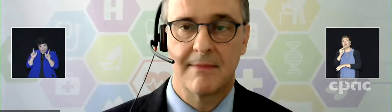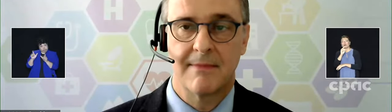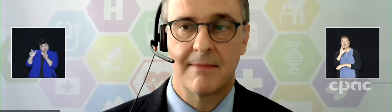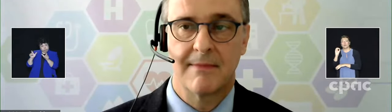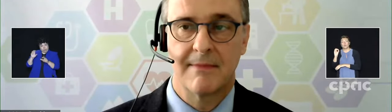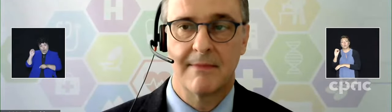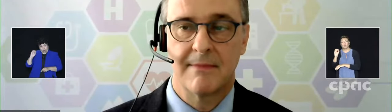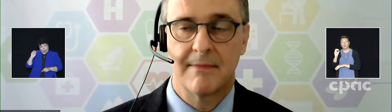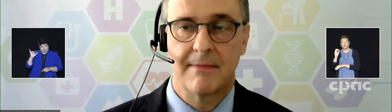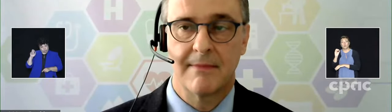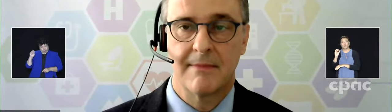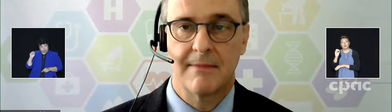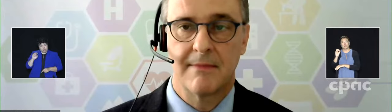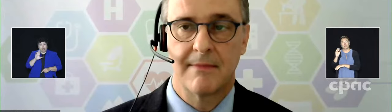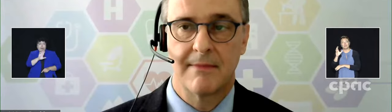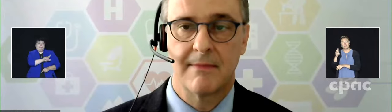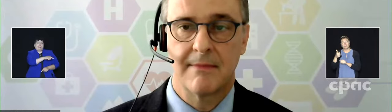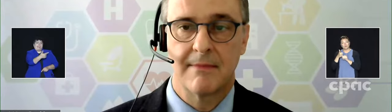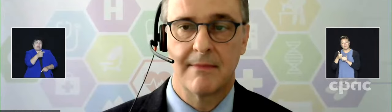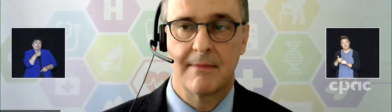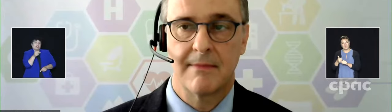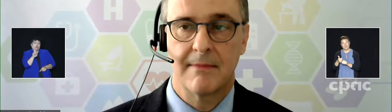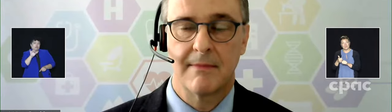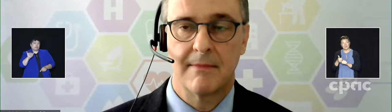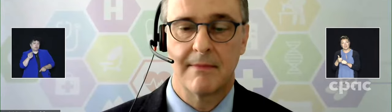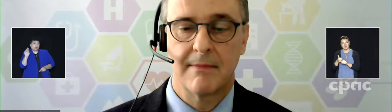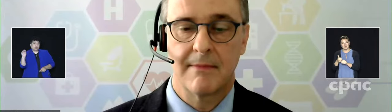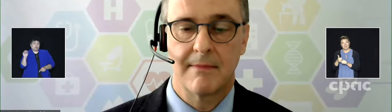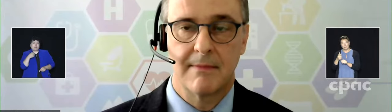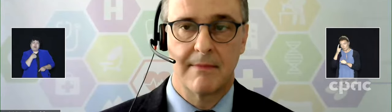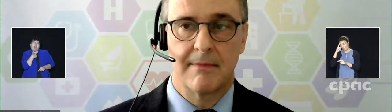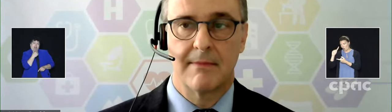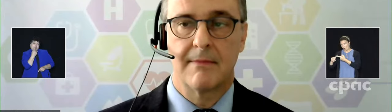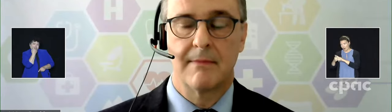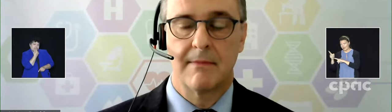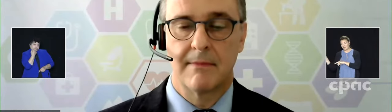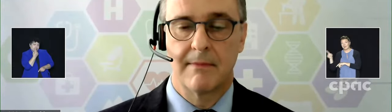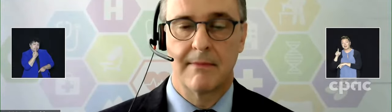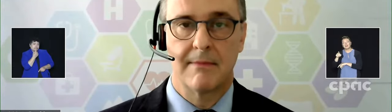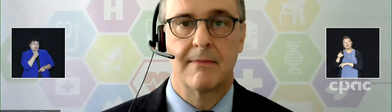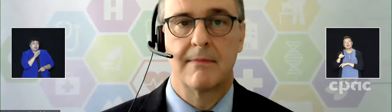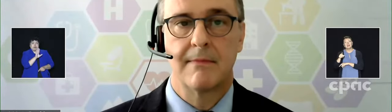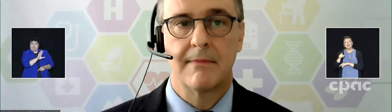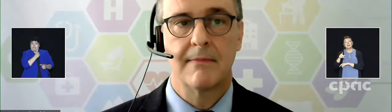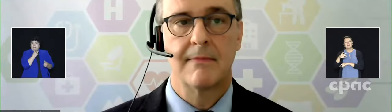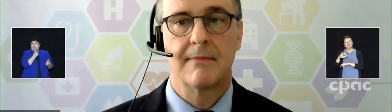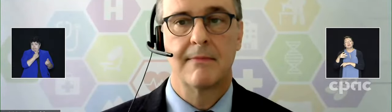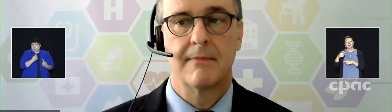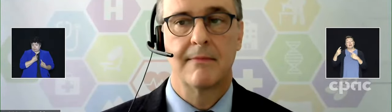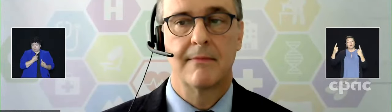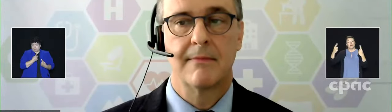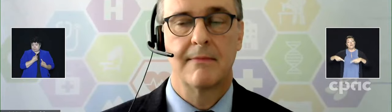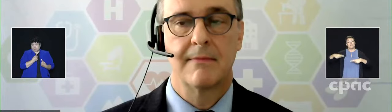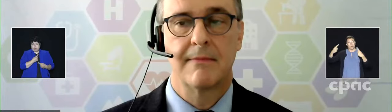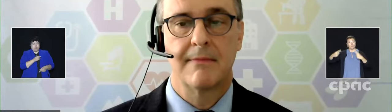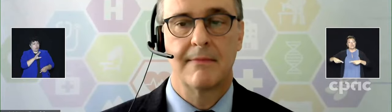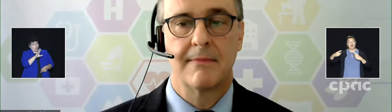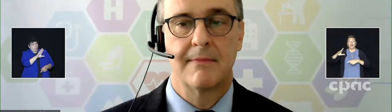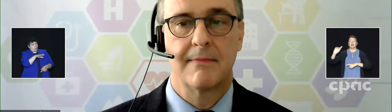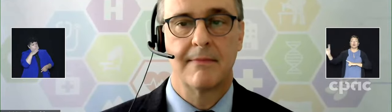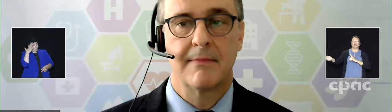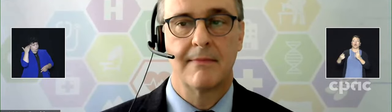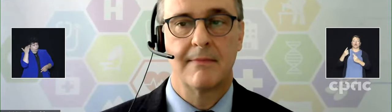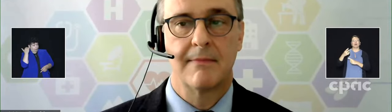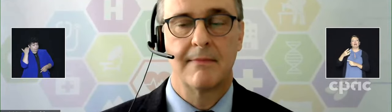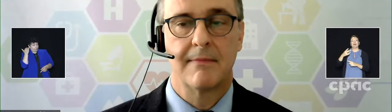faire un suivi sur un dossier à savoir pourquoi, à quoi ça sert encore les tests aléatoires aux frontières si on reçoit le